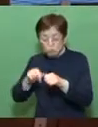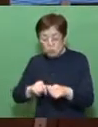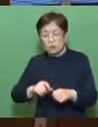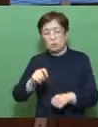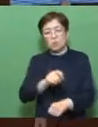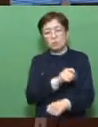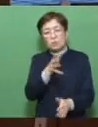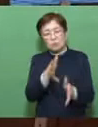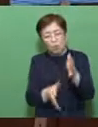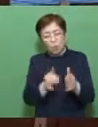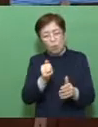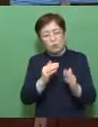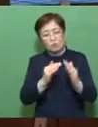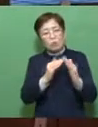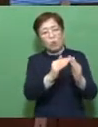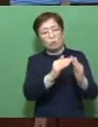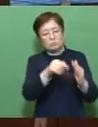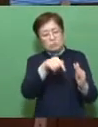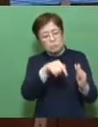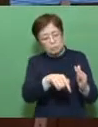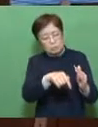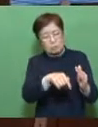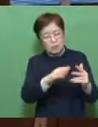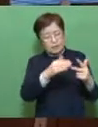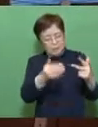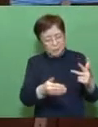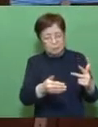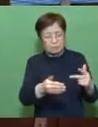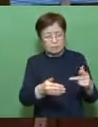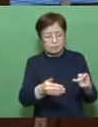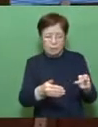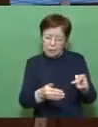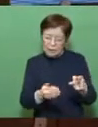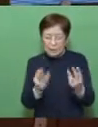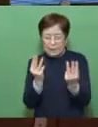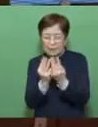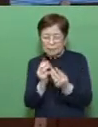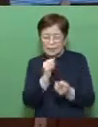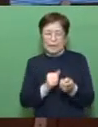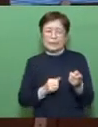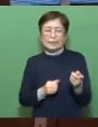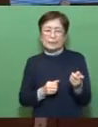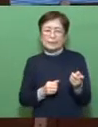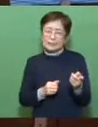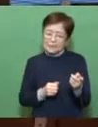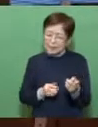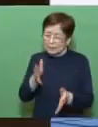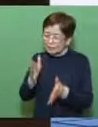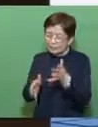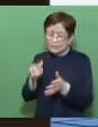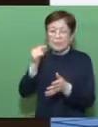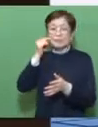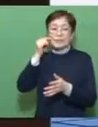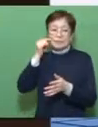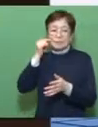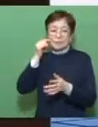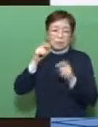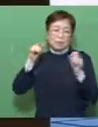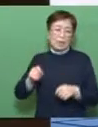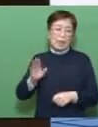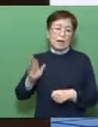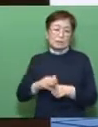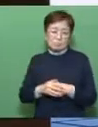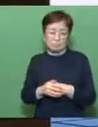うんあの社会福祉施設だけであの賄いきれるかっていうと賄いきれないですね在宅